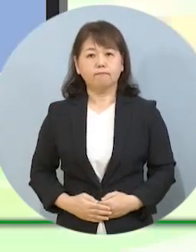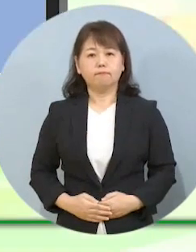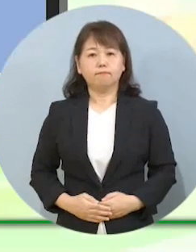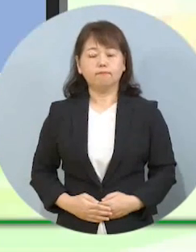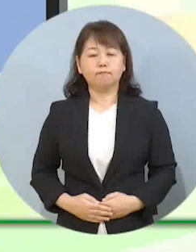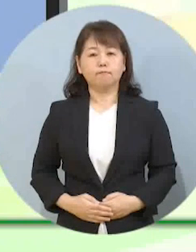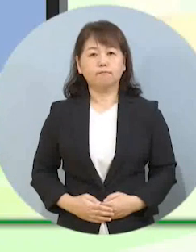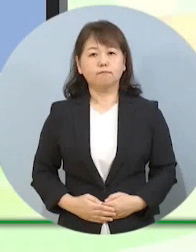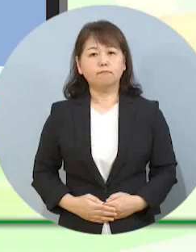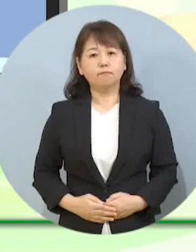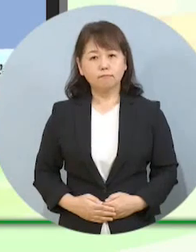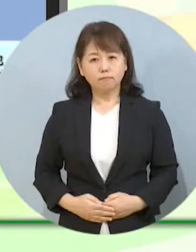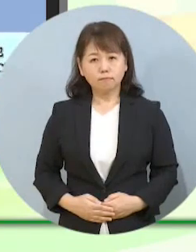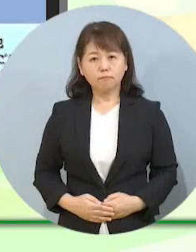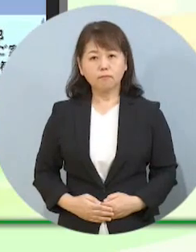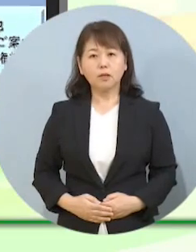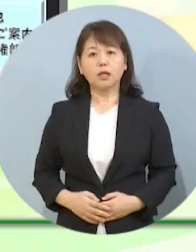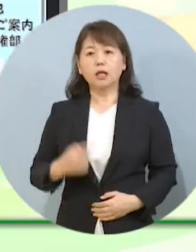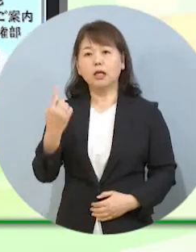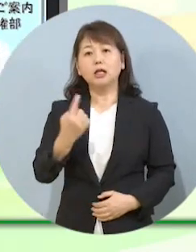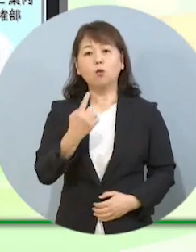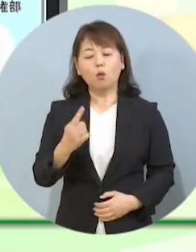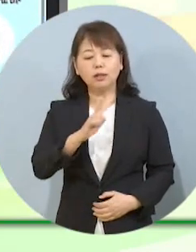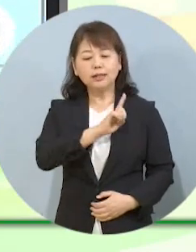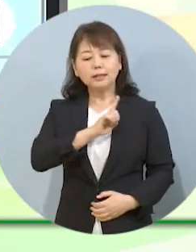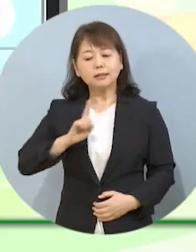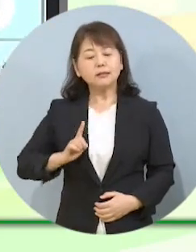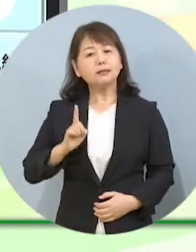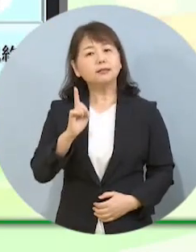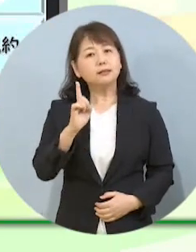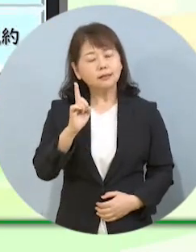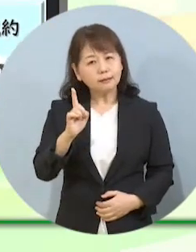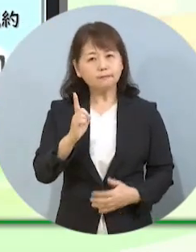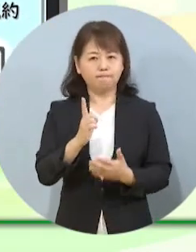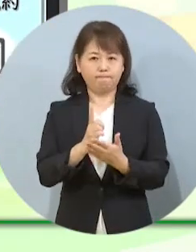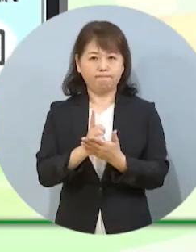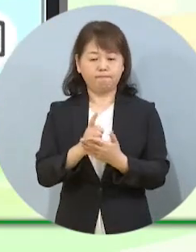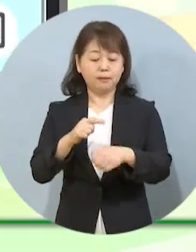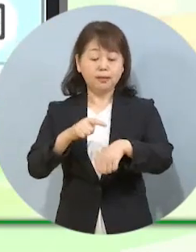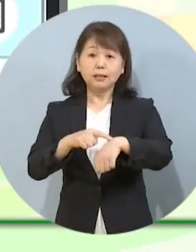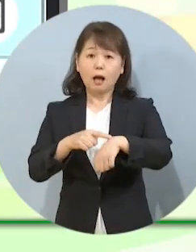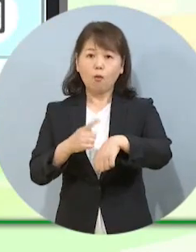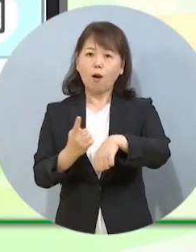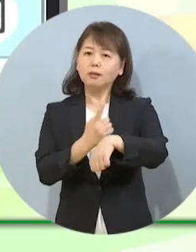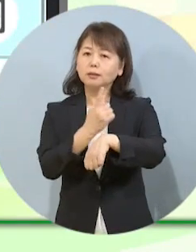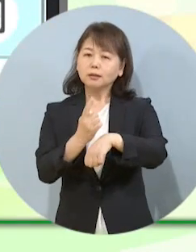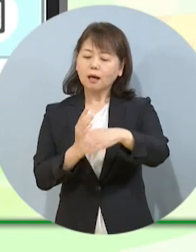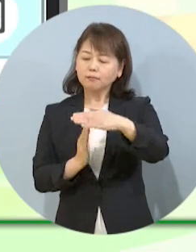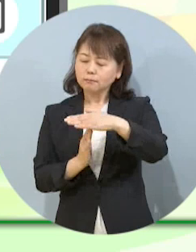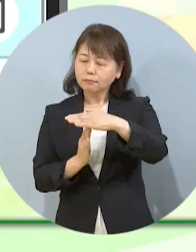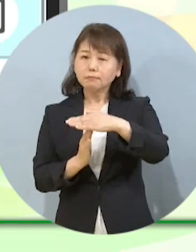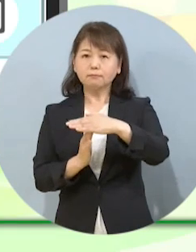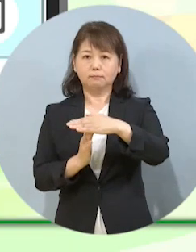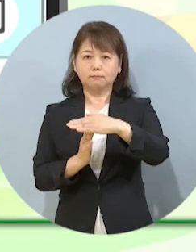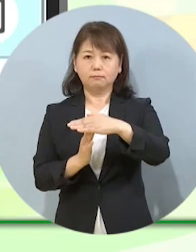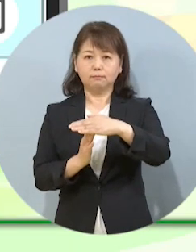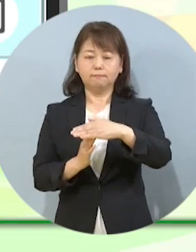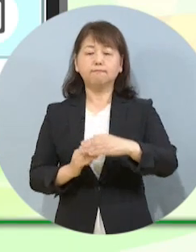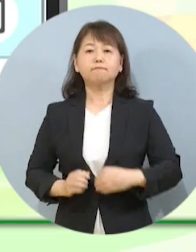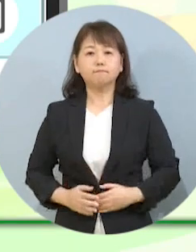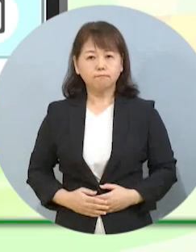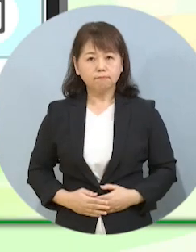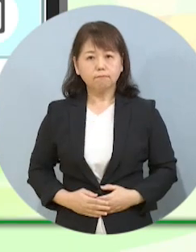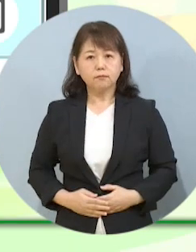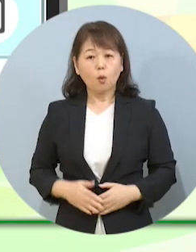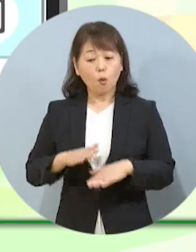相談は原則1人1日1回、1回あたり60分以内です。